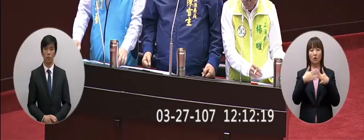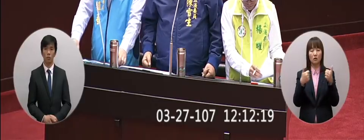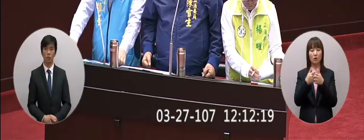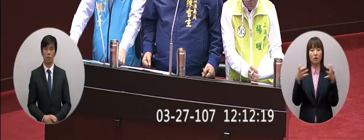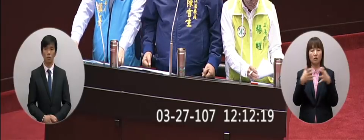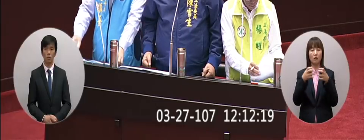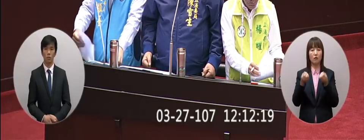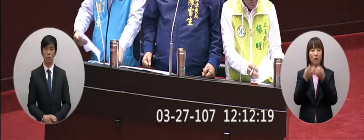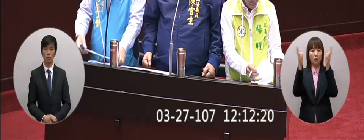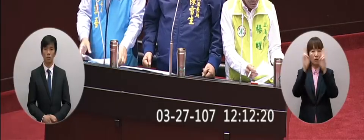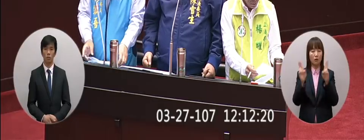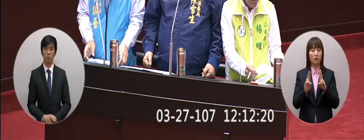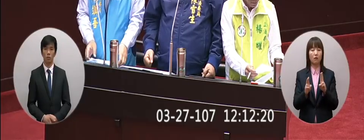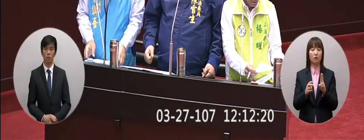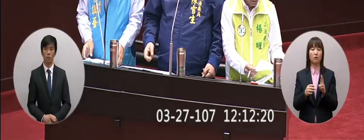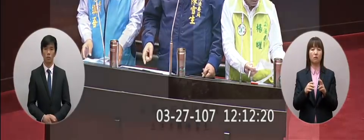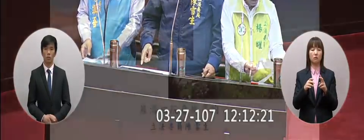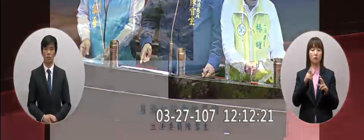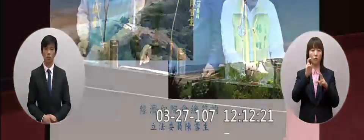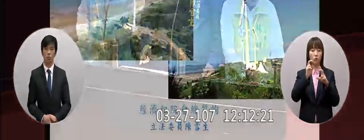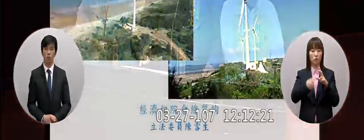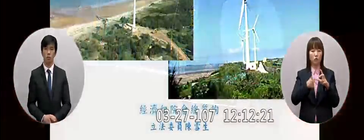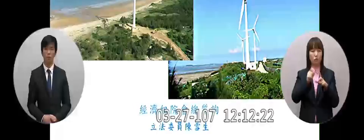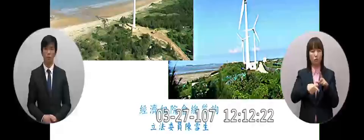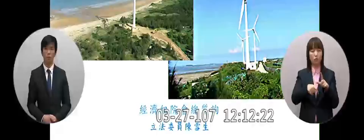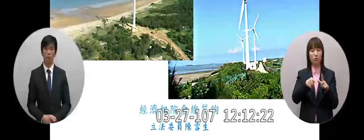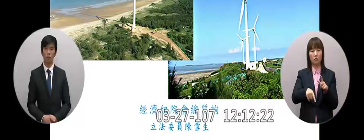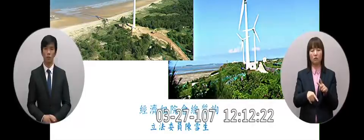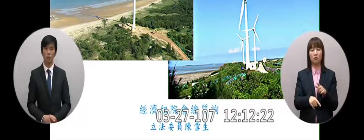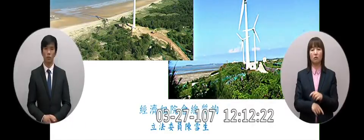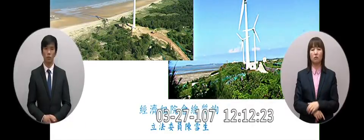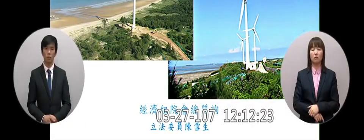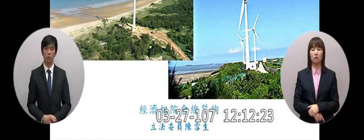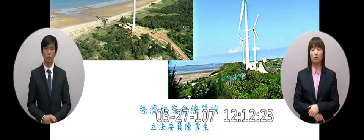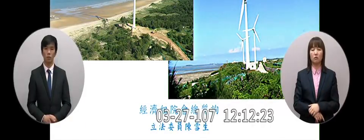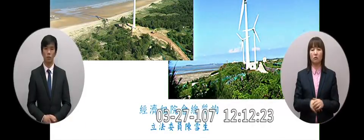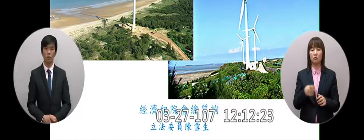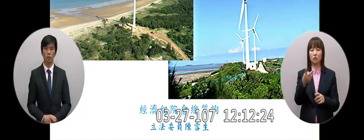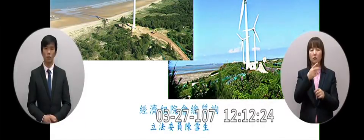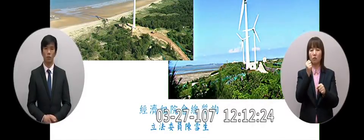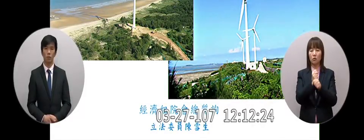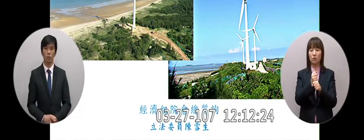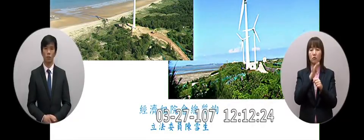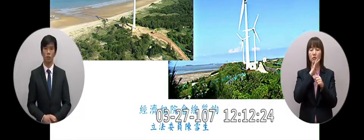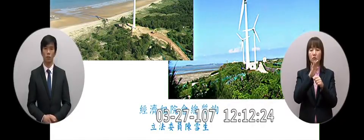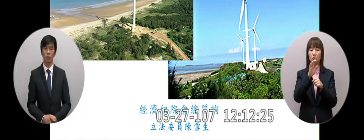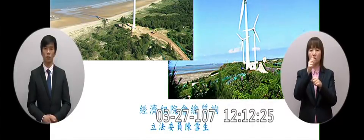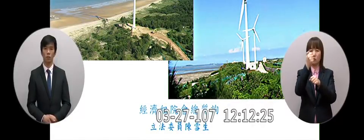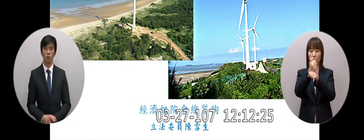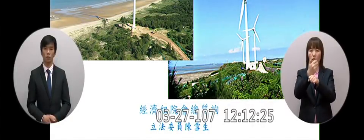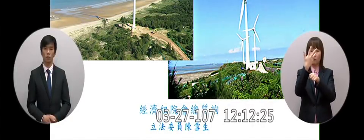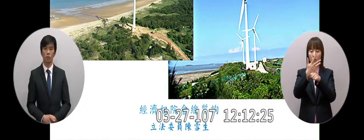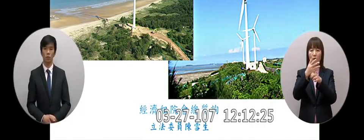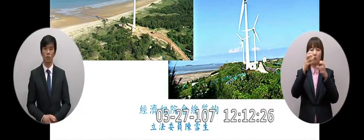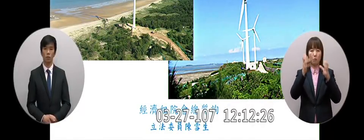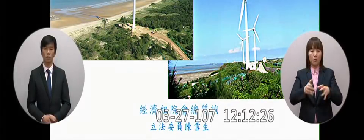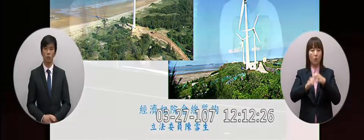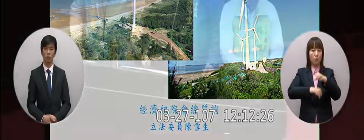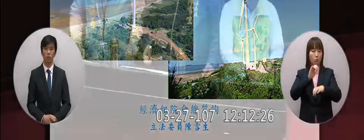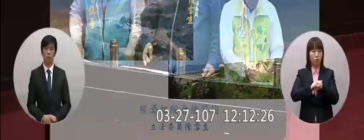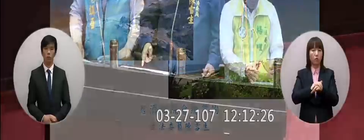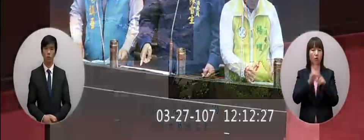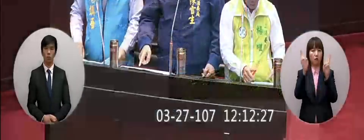电厂，以前是志清发电厂哈。志清发电厂呢，它的建制是在民国58年的时候完